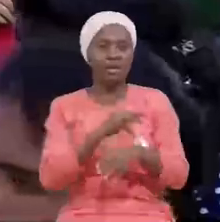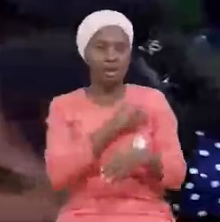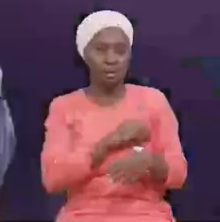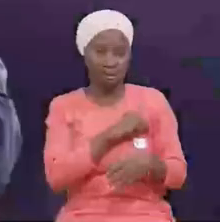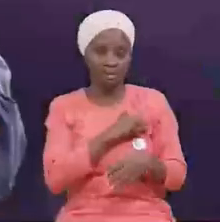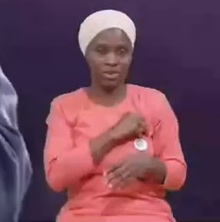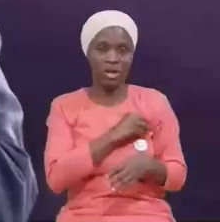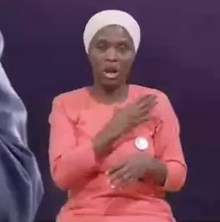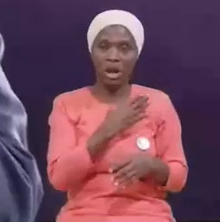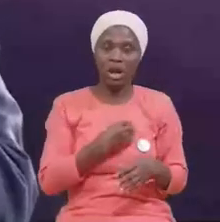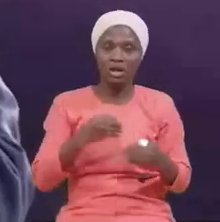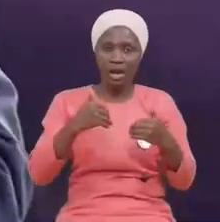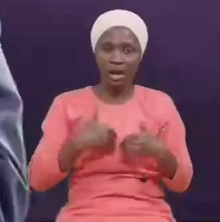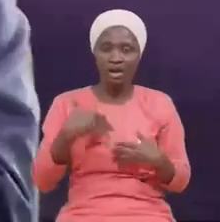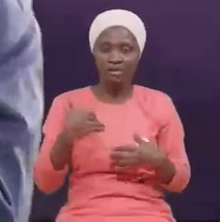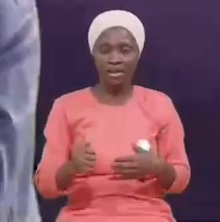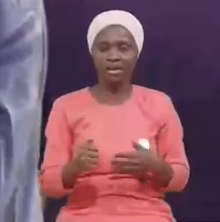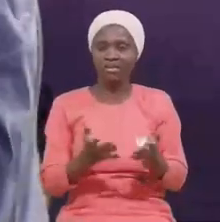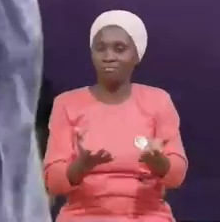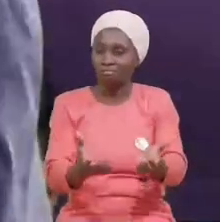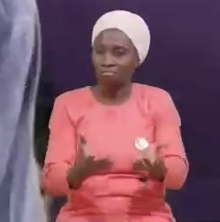Un héros a une passion.